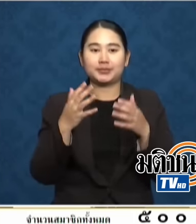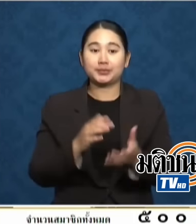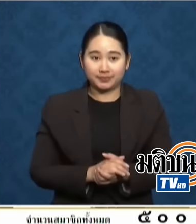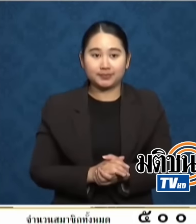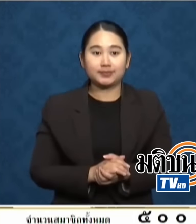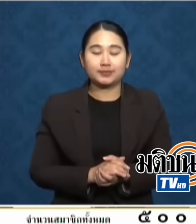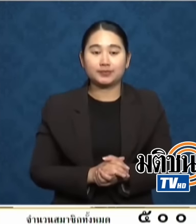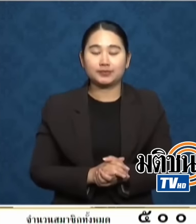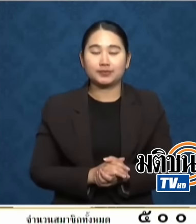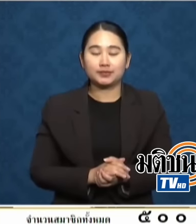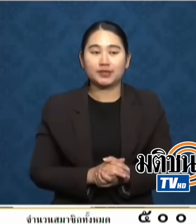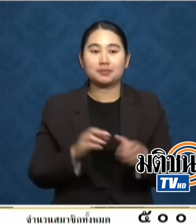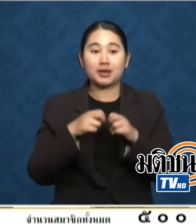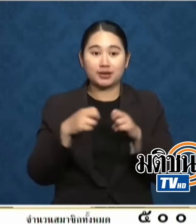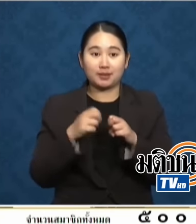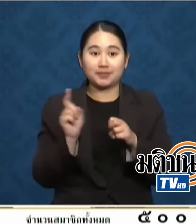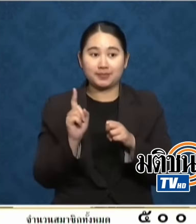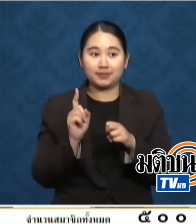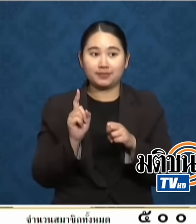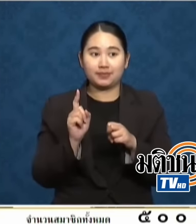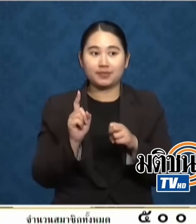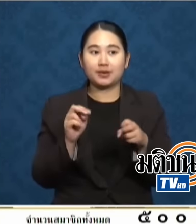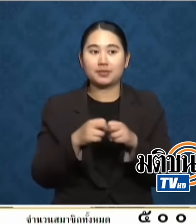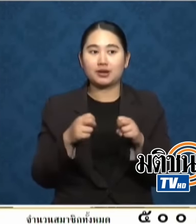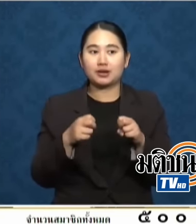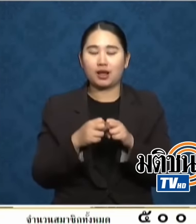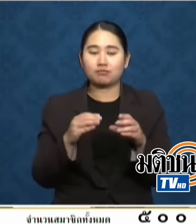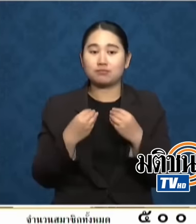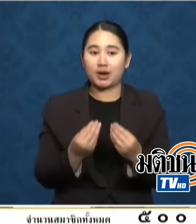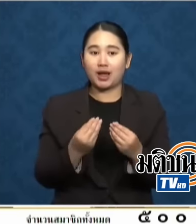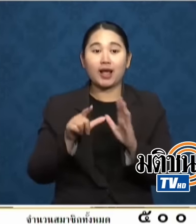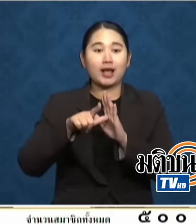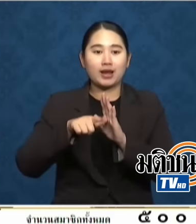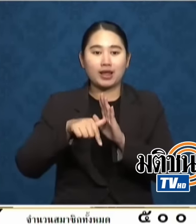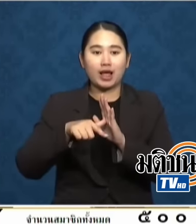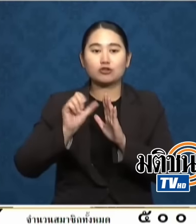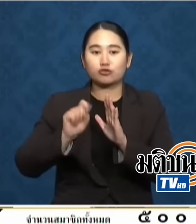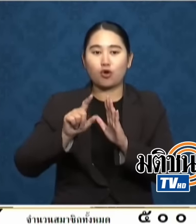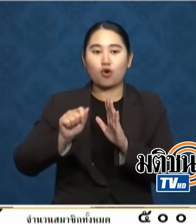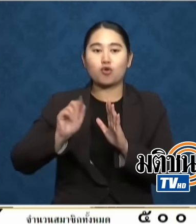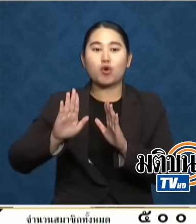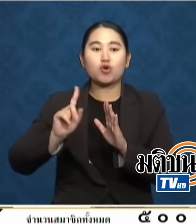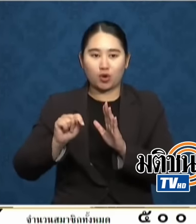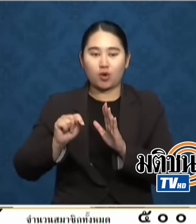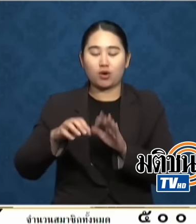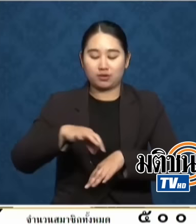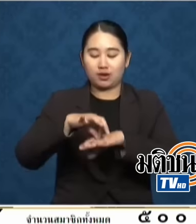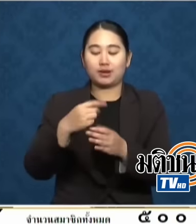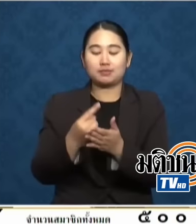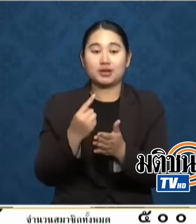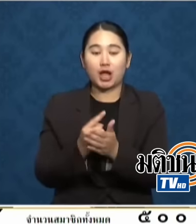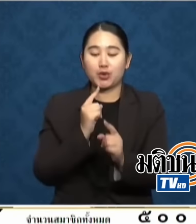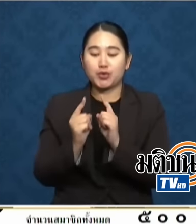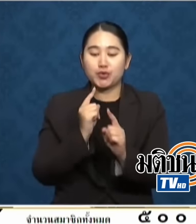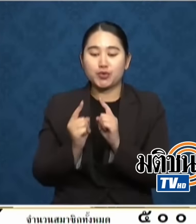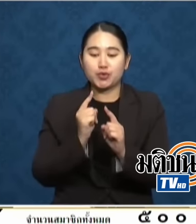แล้วยังมีปัญหาเรื่องการที่ให้เลขาธิการสอบต.ปรึกษาและฟังความเห็นจากเลข